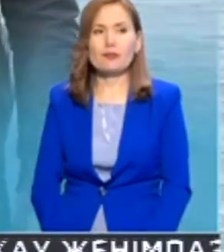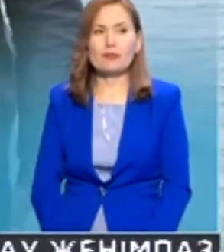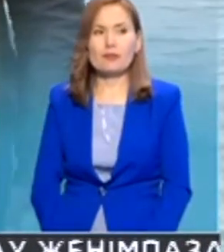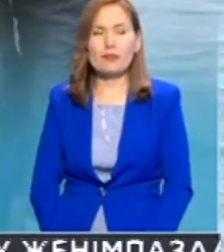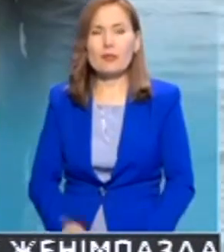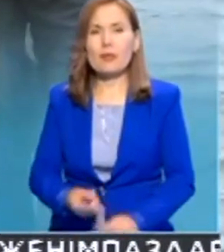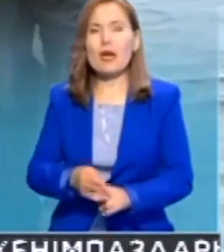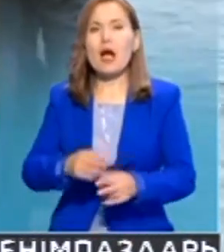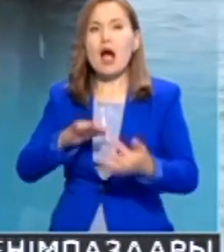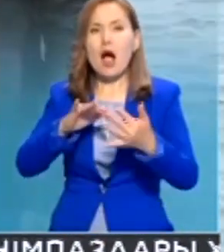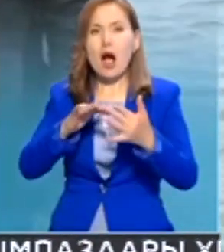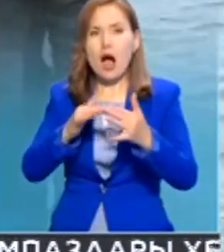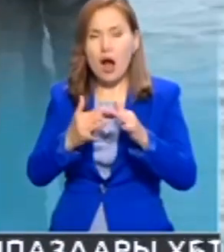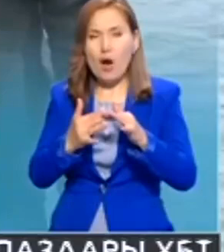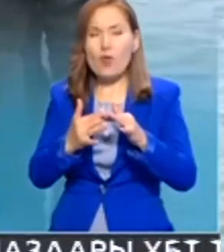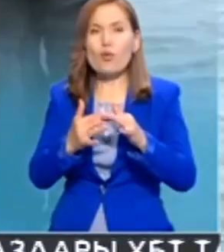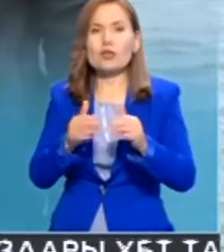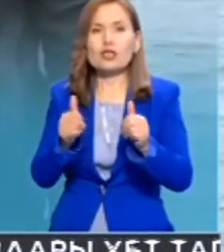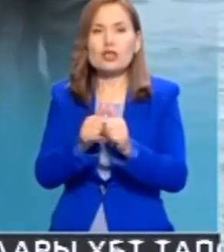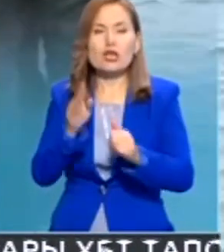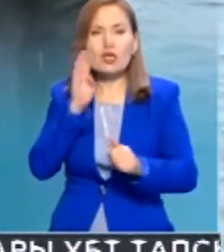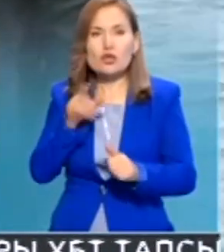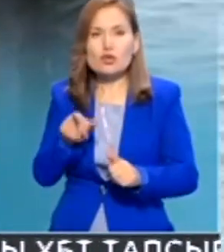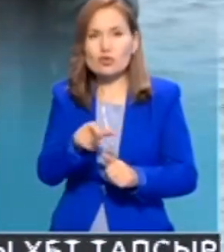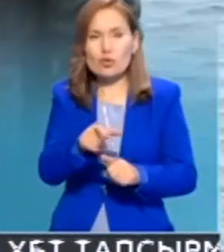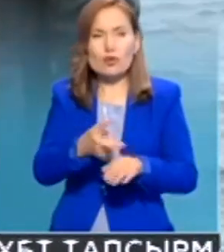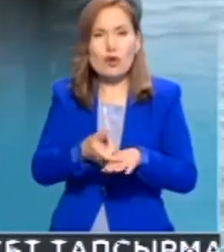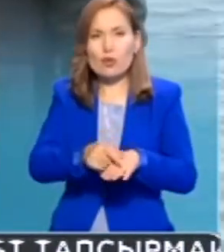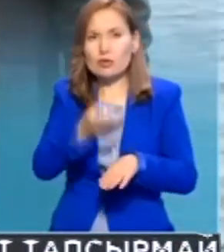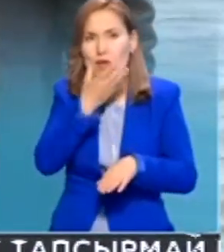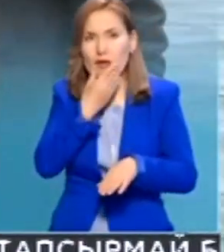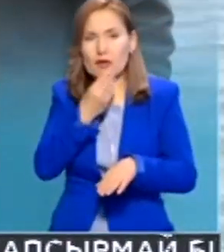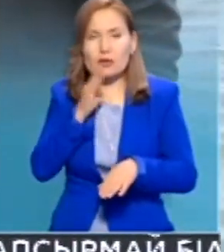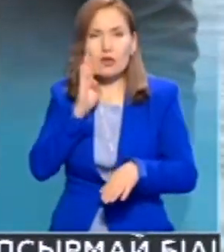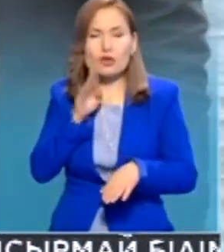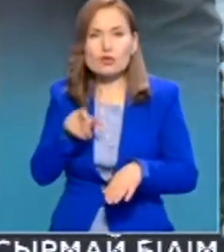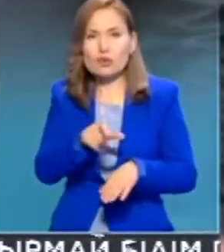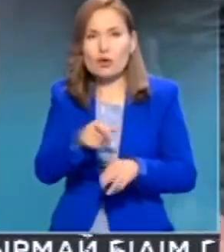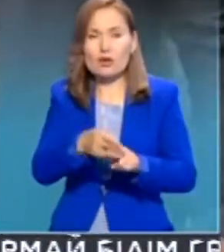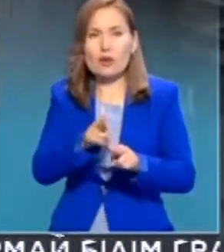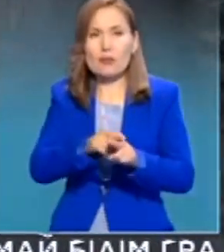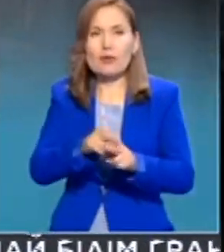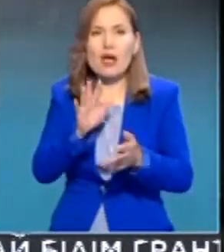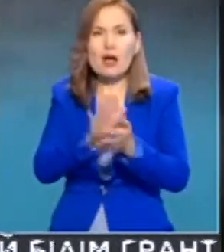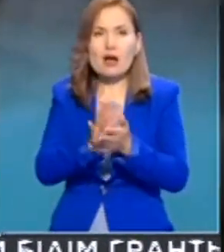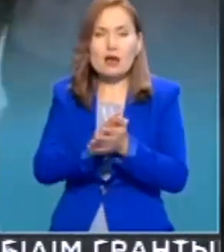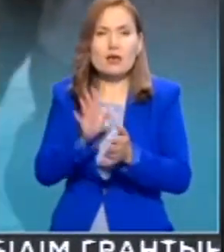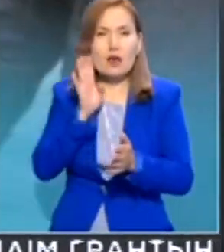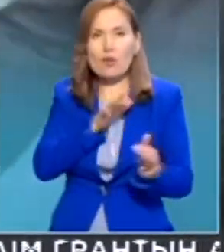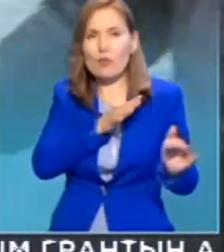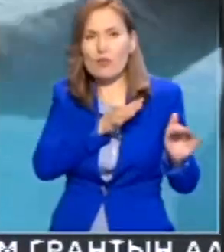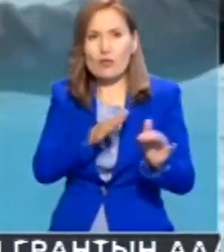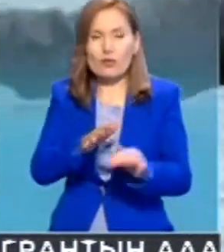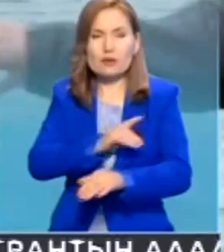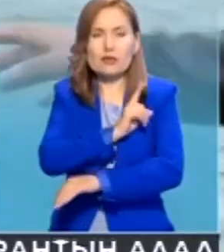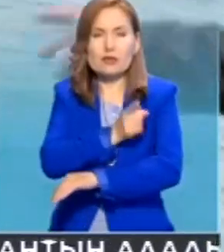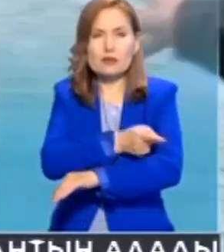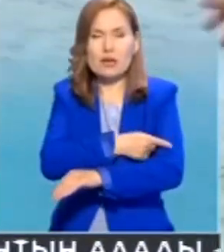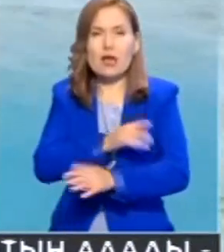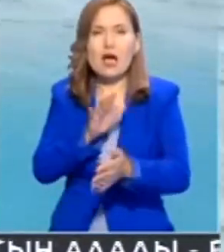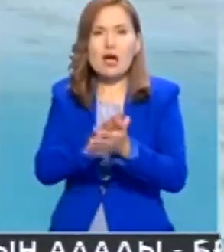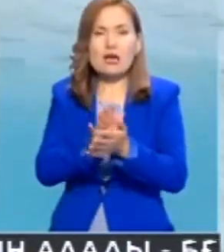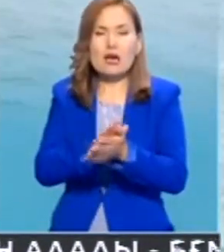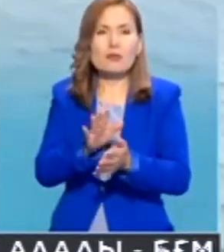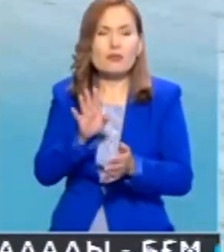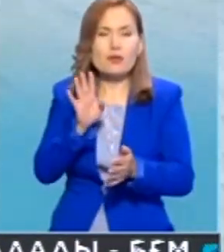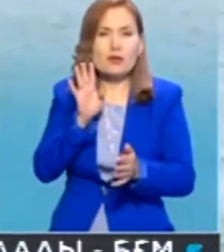қарағанда ауыл іргесіндегі әдемі су қоймаға ұқсауы мүмкін. Алайда бұл кәріз суын төгетін орын десем сенесіз бе? Ең сорақысы лас судың